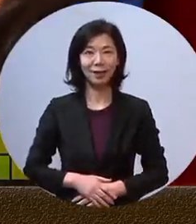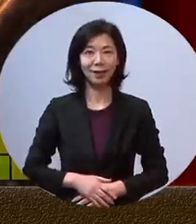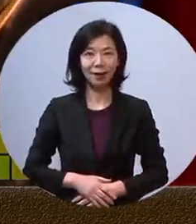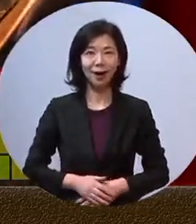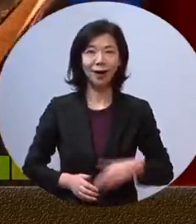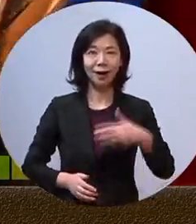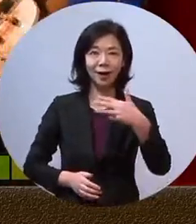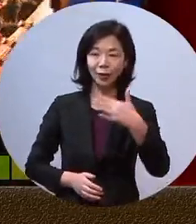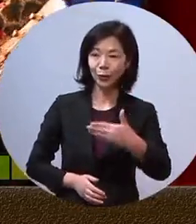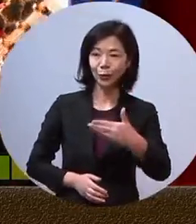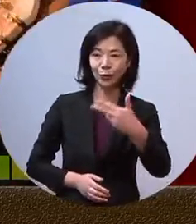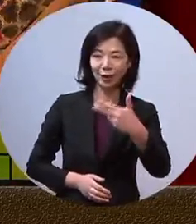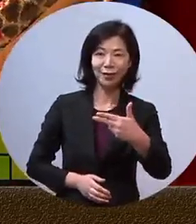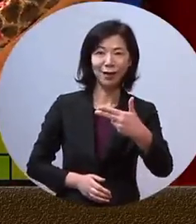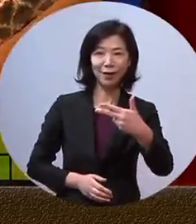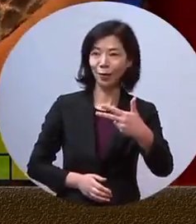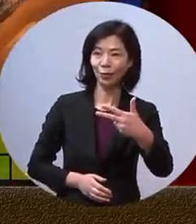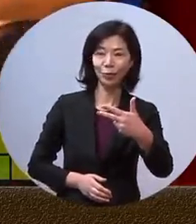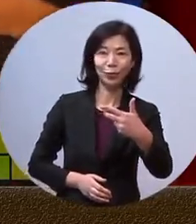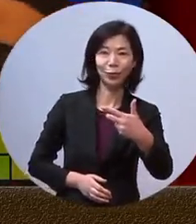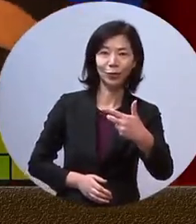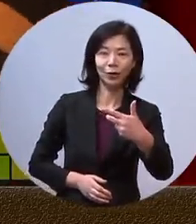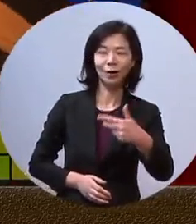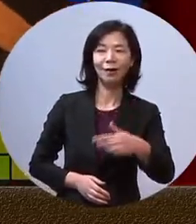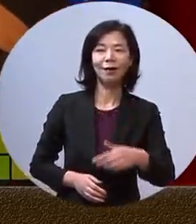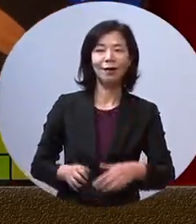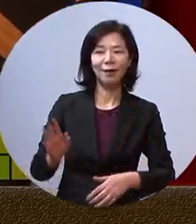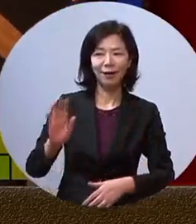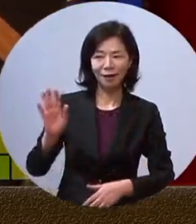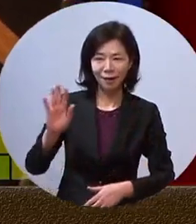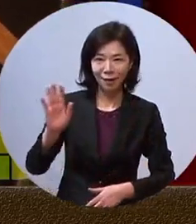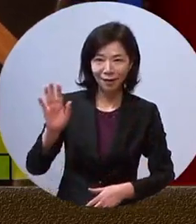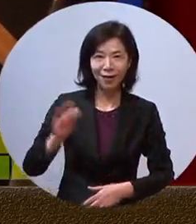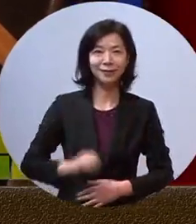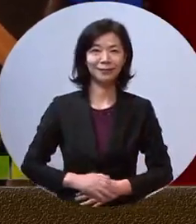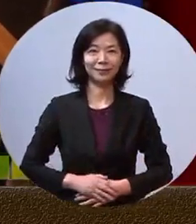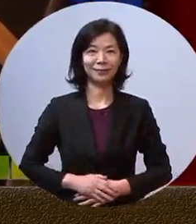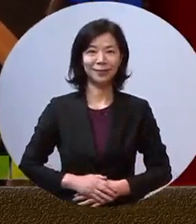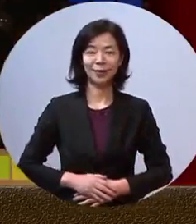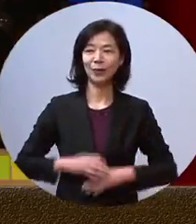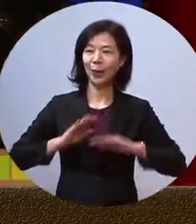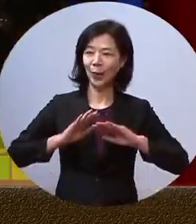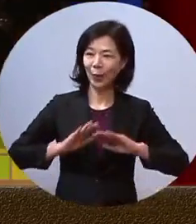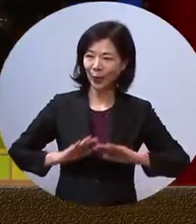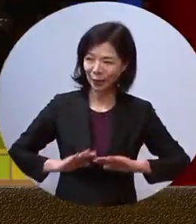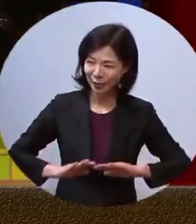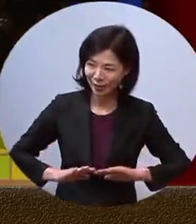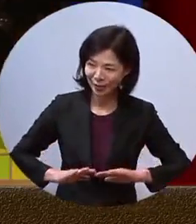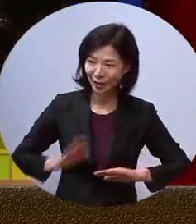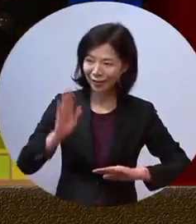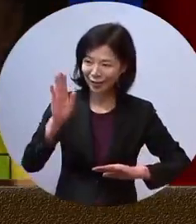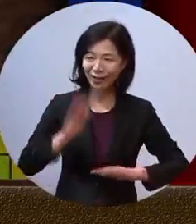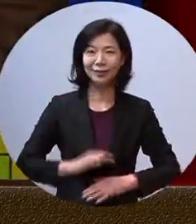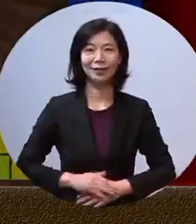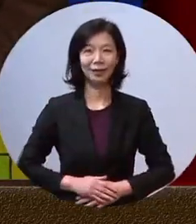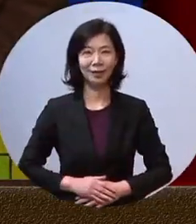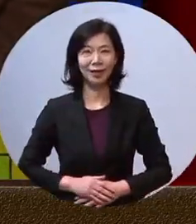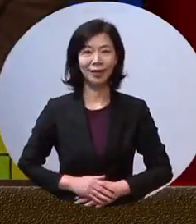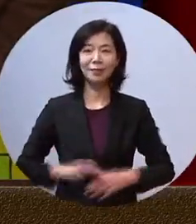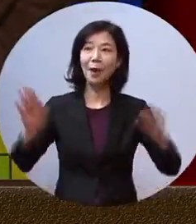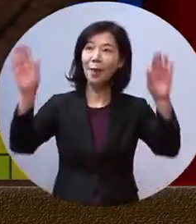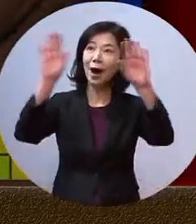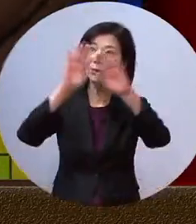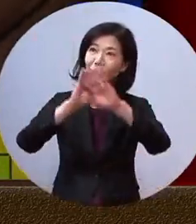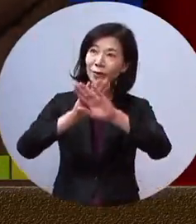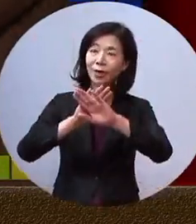9秒前7、6、始まっちゃった。いいですよ、はい、はい、じゃあ落ち着きましょう。 ちょっと落ち着きましょうか。 まあね、今真っ暗ですけど、これ